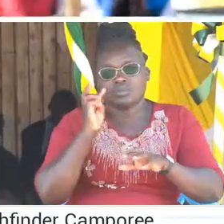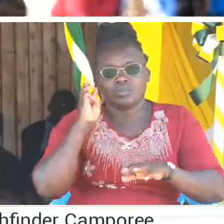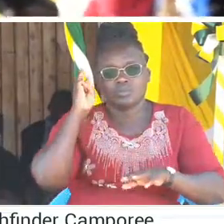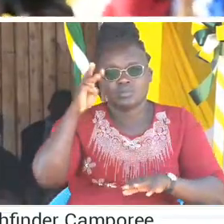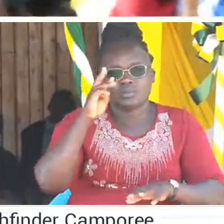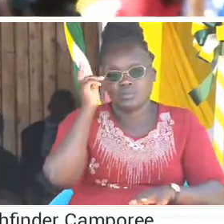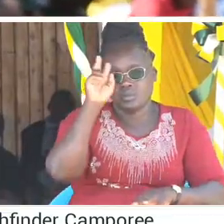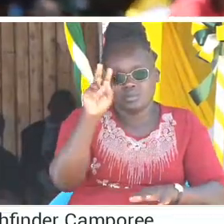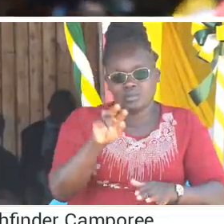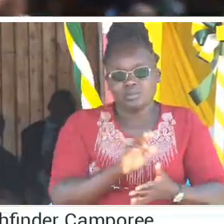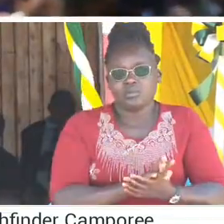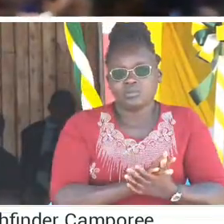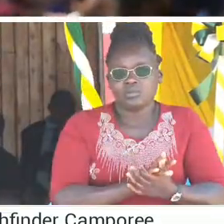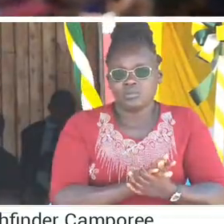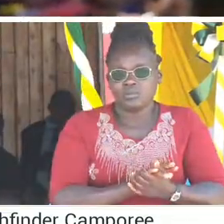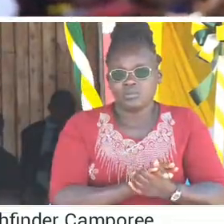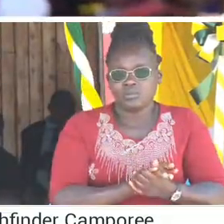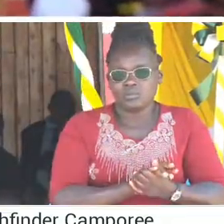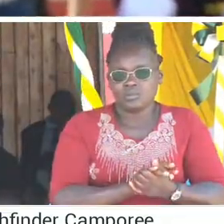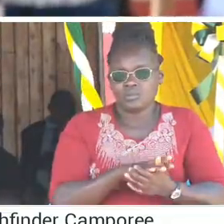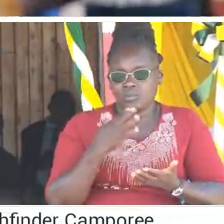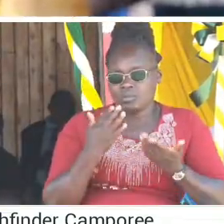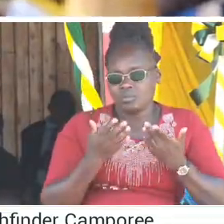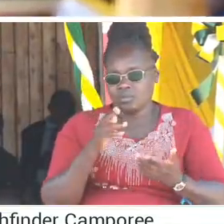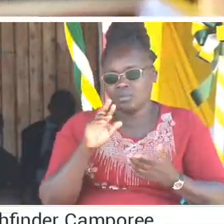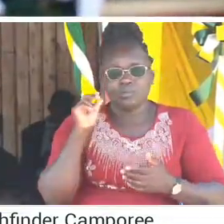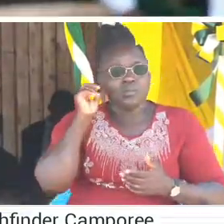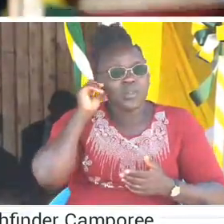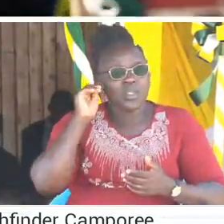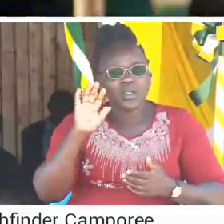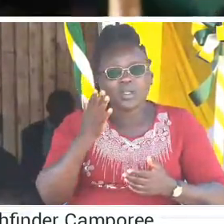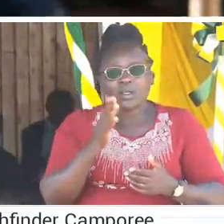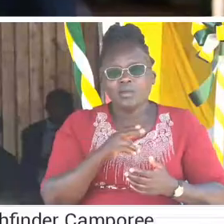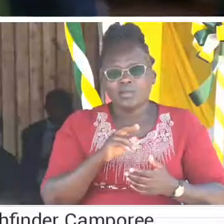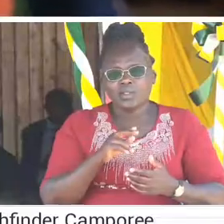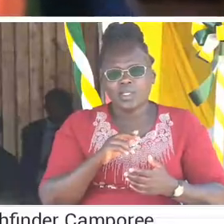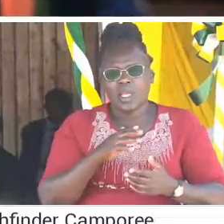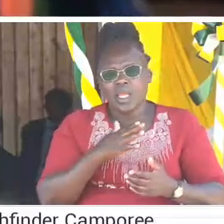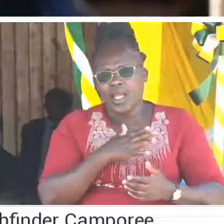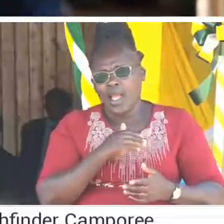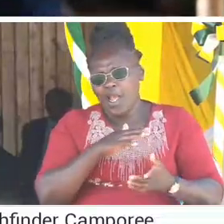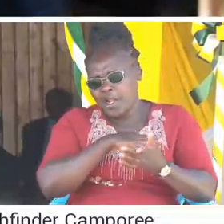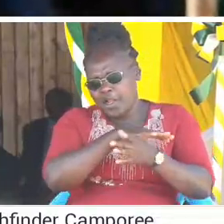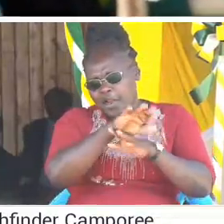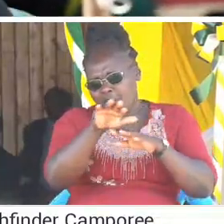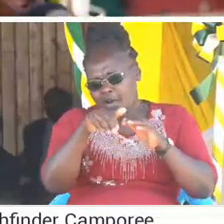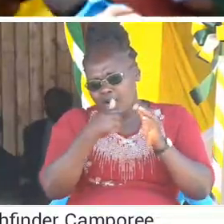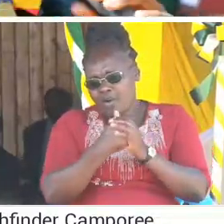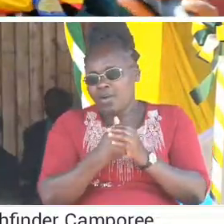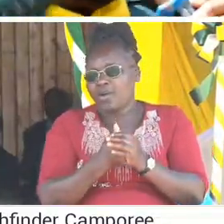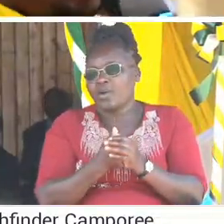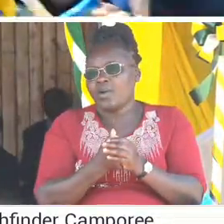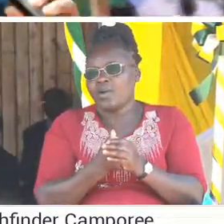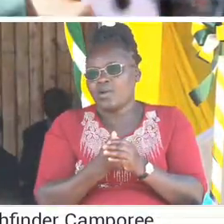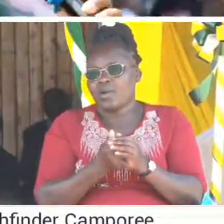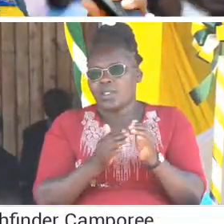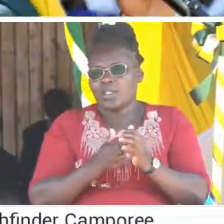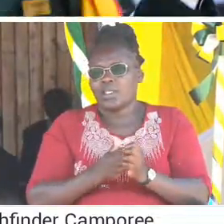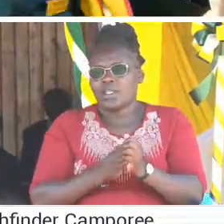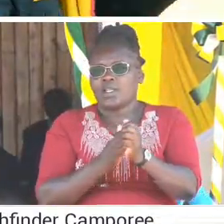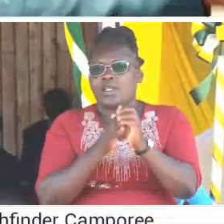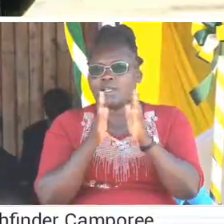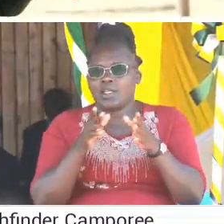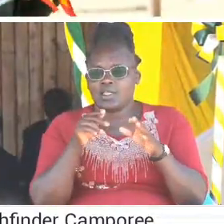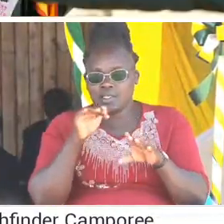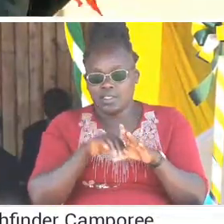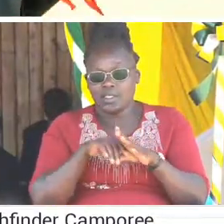Nandi County na viongozi wake na washiriki wake na makanisa yake, watu wote wameamua kuisikia sauti ya Bwana